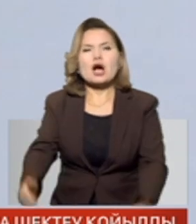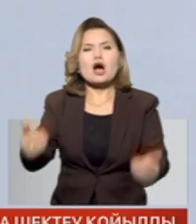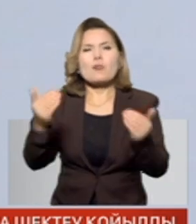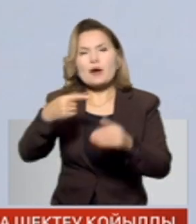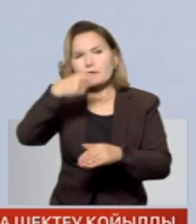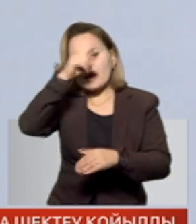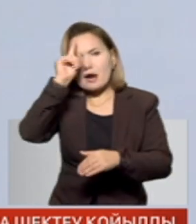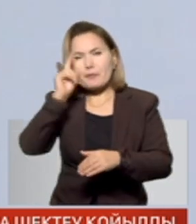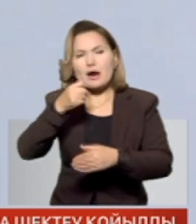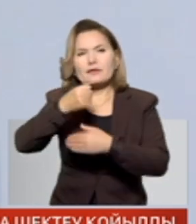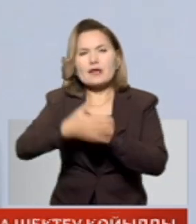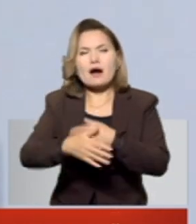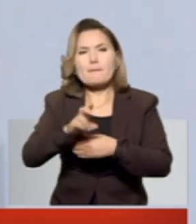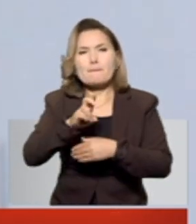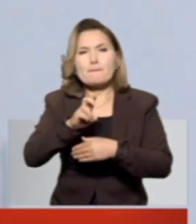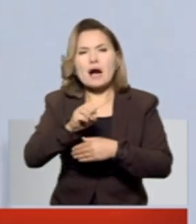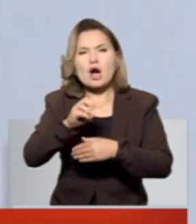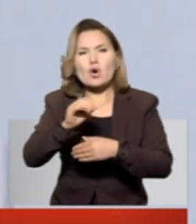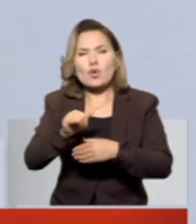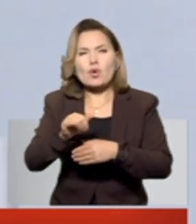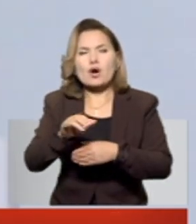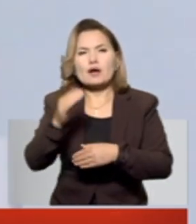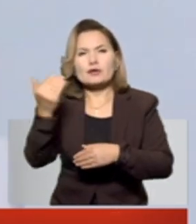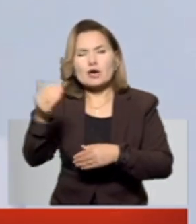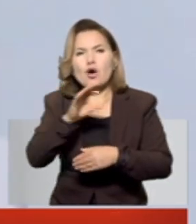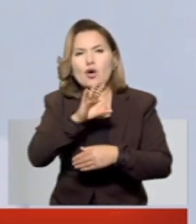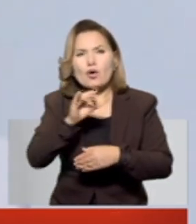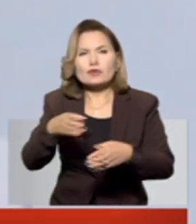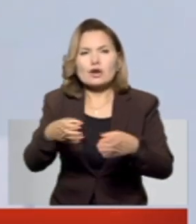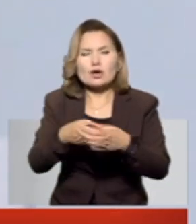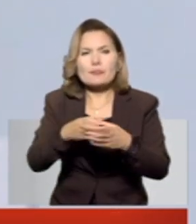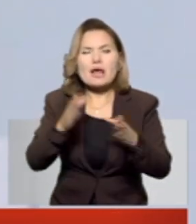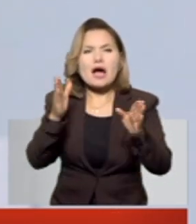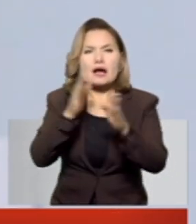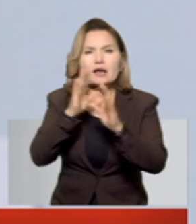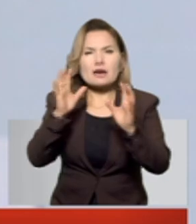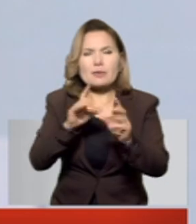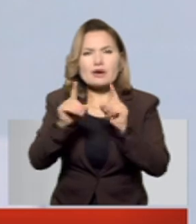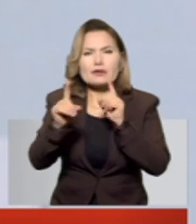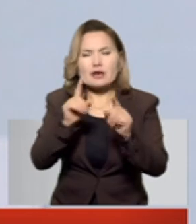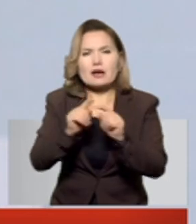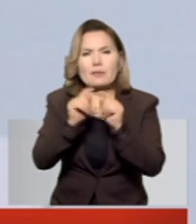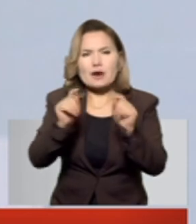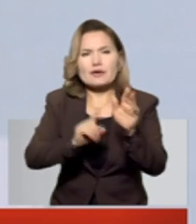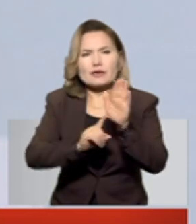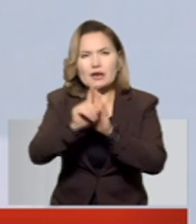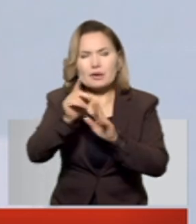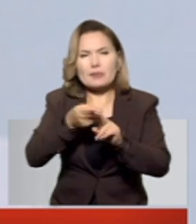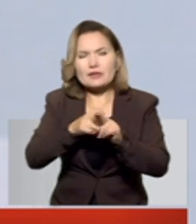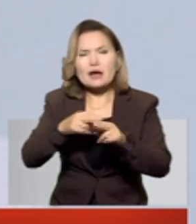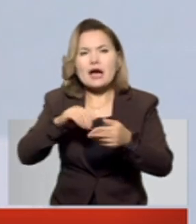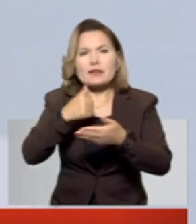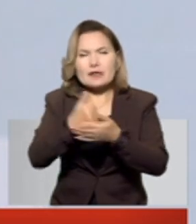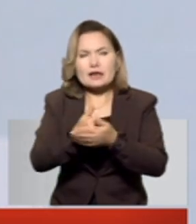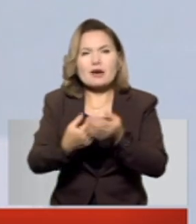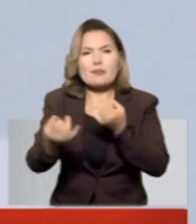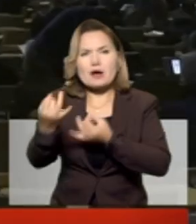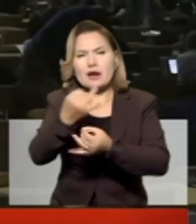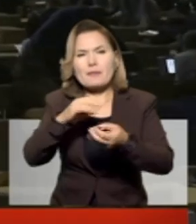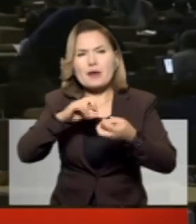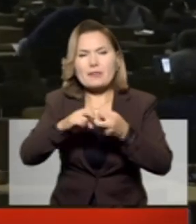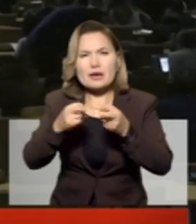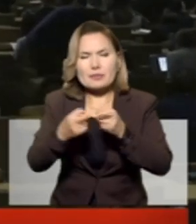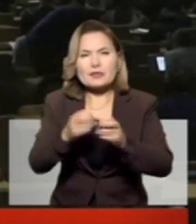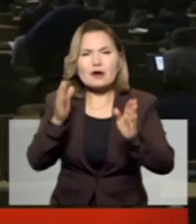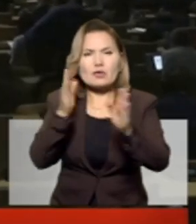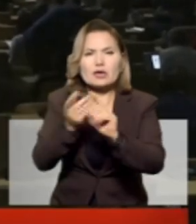Бүгін Азербайджан астанасы Бакуде Біріккен ұлттар ұйымының климаттық саммиті ресми түрде ашылды. Онда қозғалатын негізгі мәселелердің